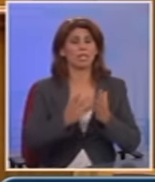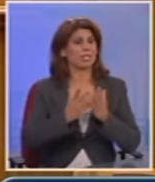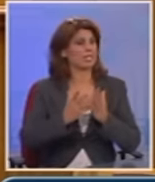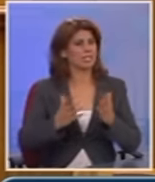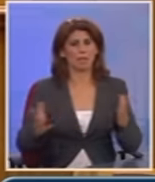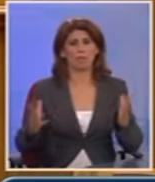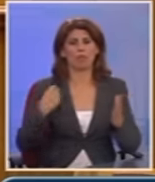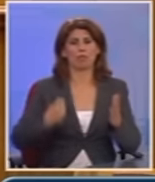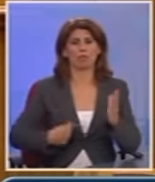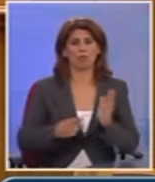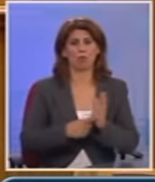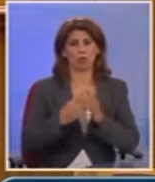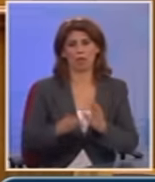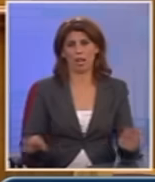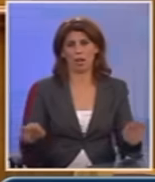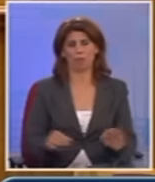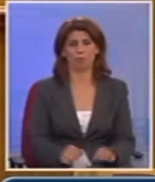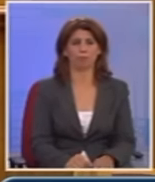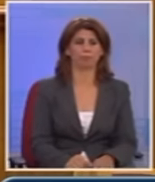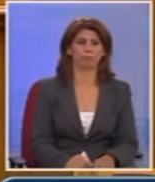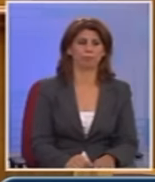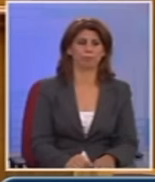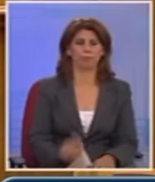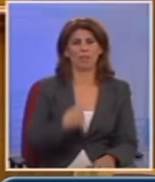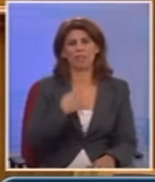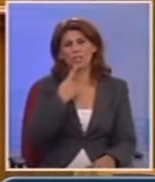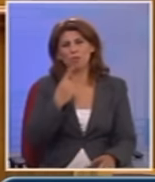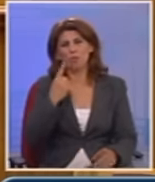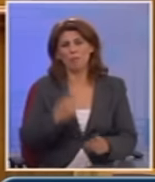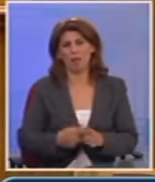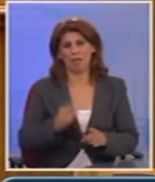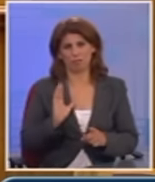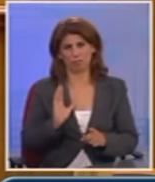μεγάλο δημοσιονομικό κενό. Να το πούμε απλά.